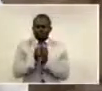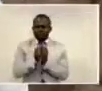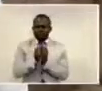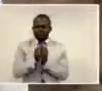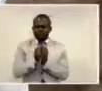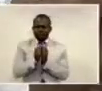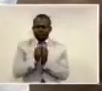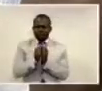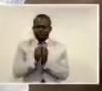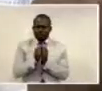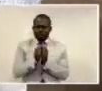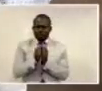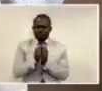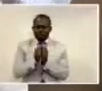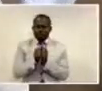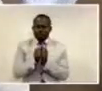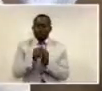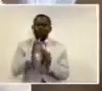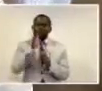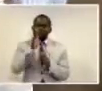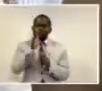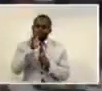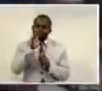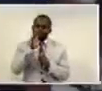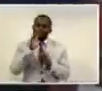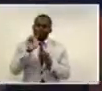Nyakubaha amafaranga. Itonde.